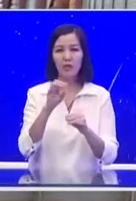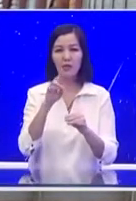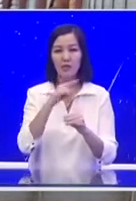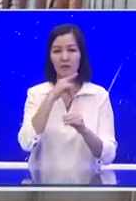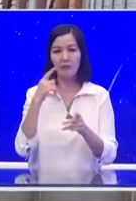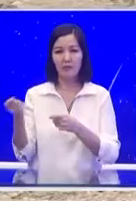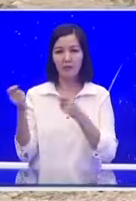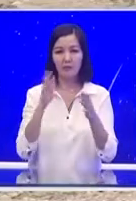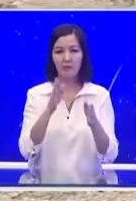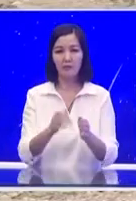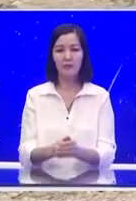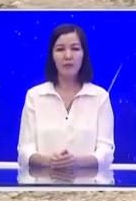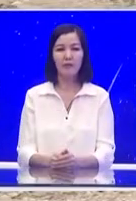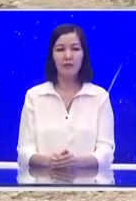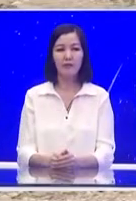России.